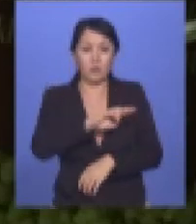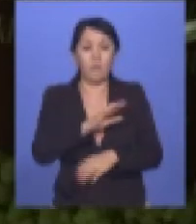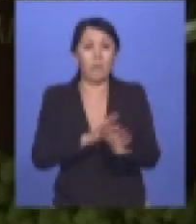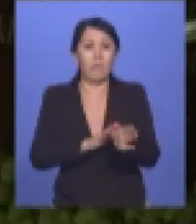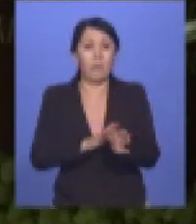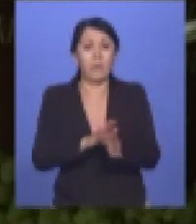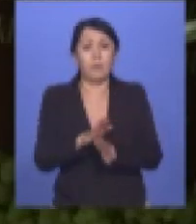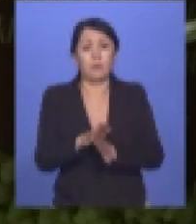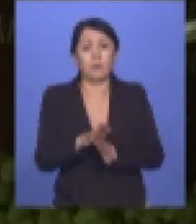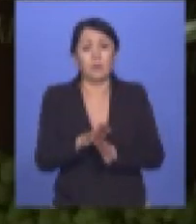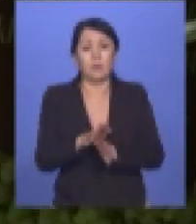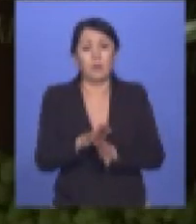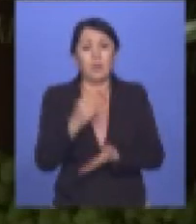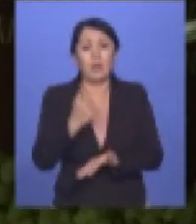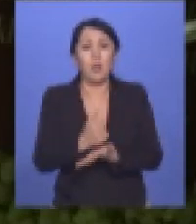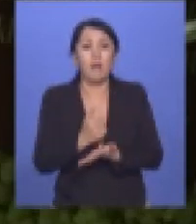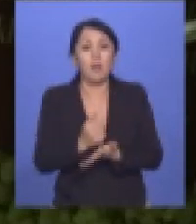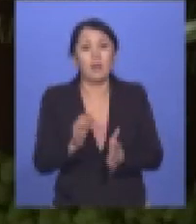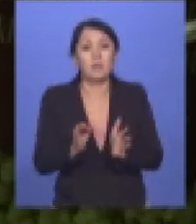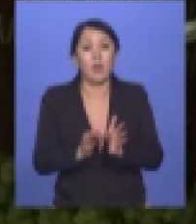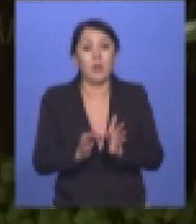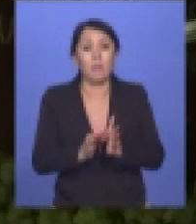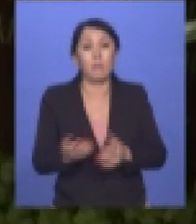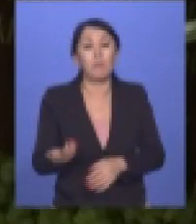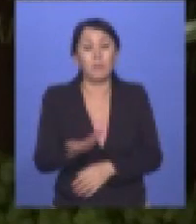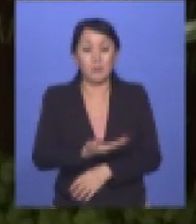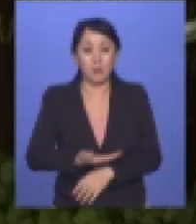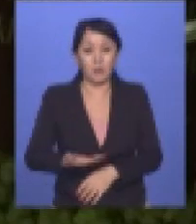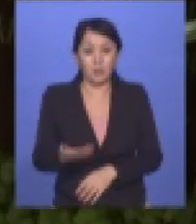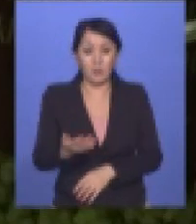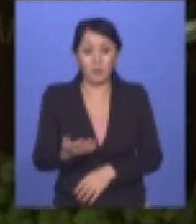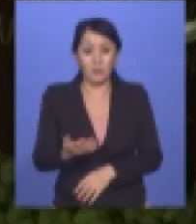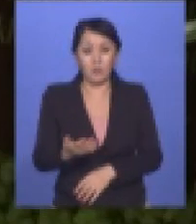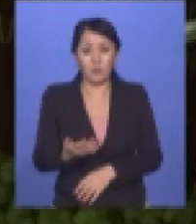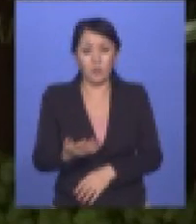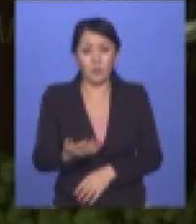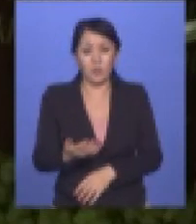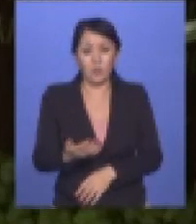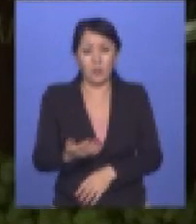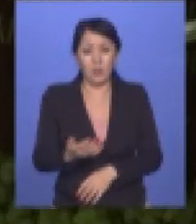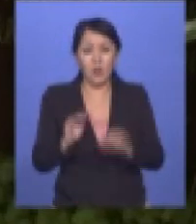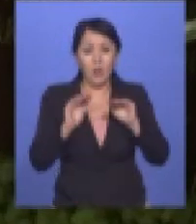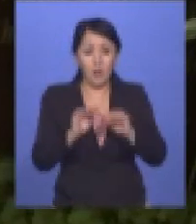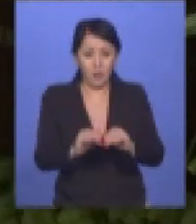атқарылса, басты мақсаттардың бірі біздің оқушыларымыздың бойында тек қана